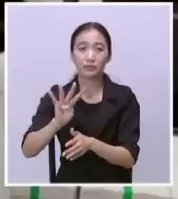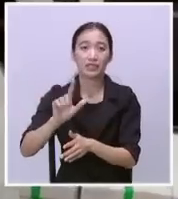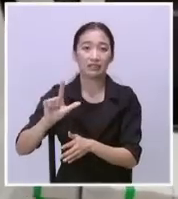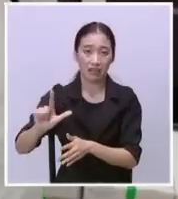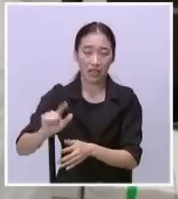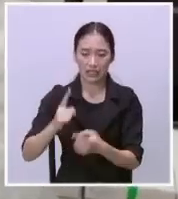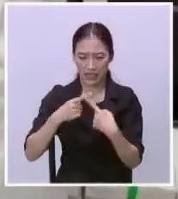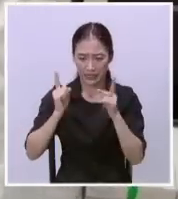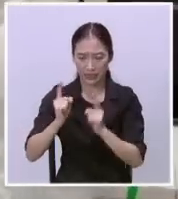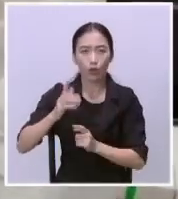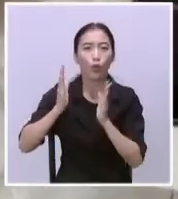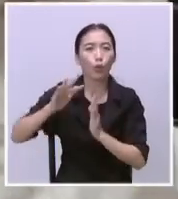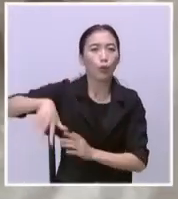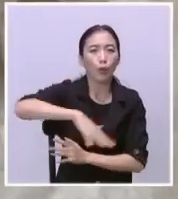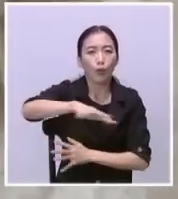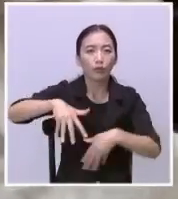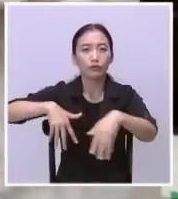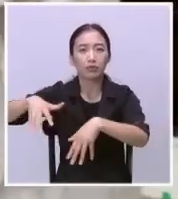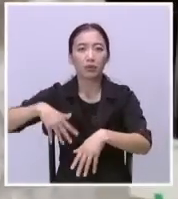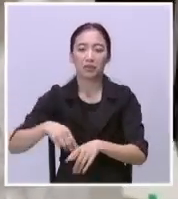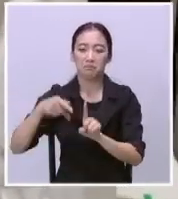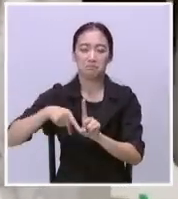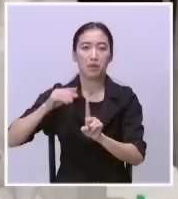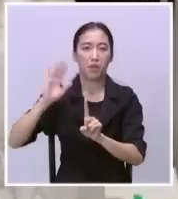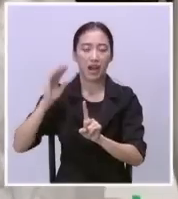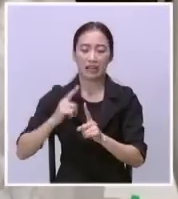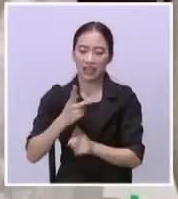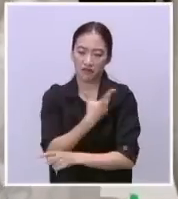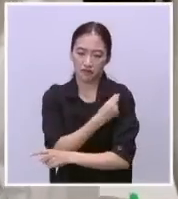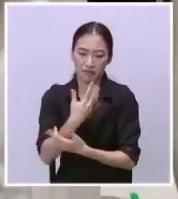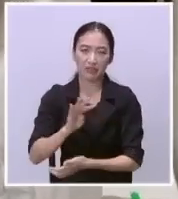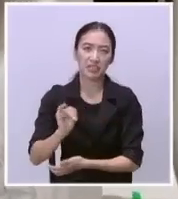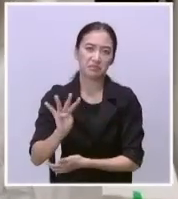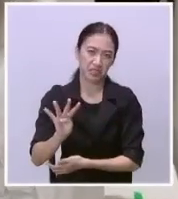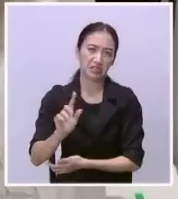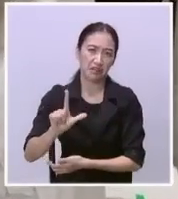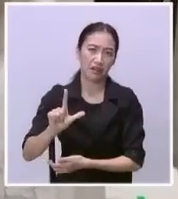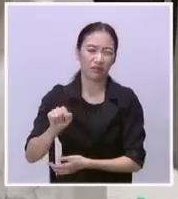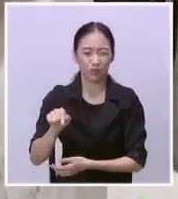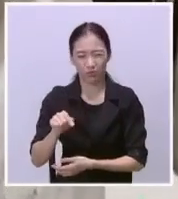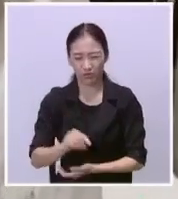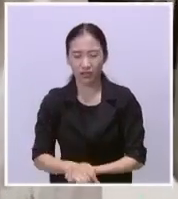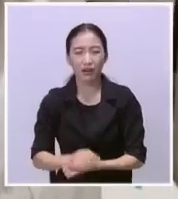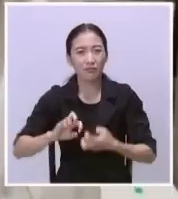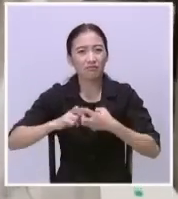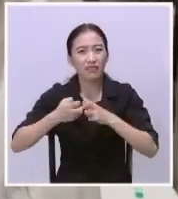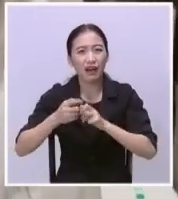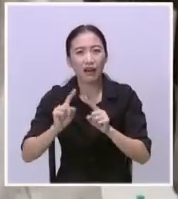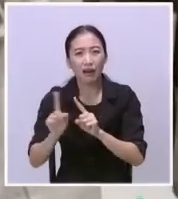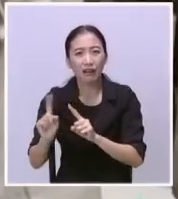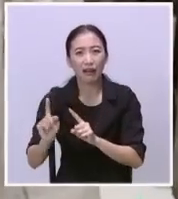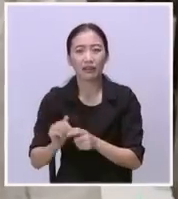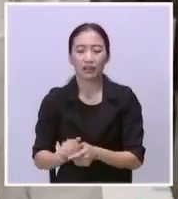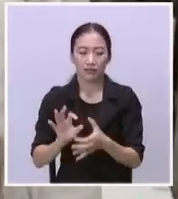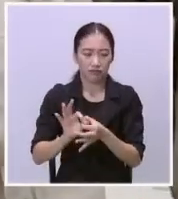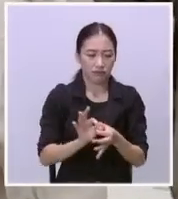ปแค่44ล้านโดสเองทีนี้อินเดียเนี่ยถือว่าเป็นจุดเชื่อมโยงสำคัญเลยของห่วงโซ่อุปทานวัคซีนต้านโควิด19ของโลกเพ